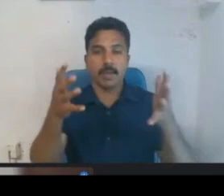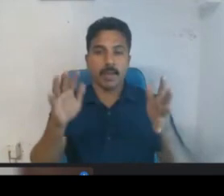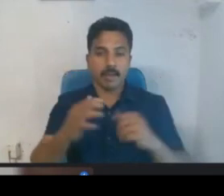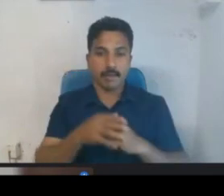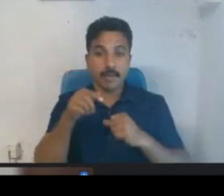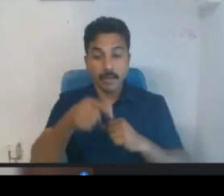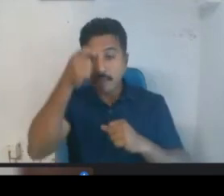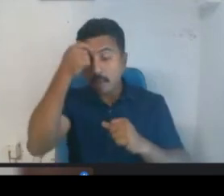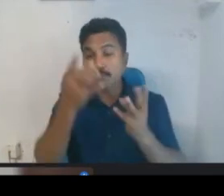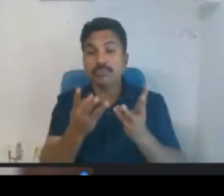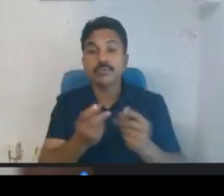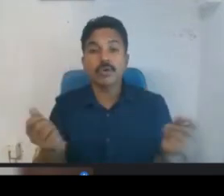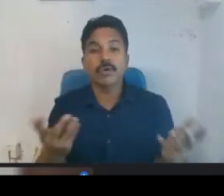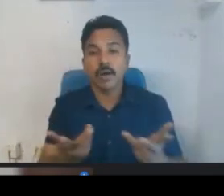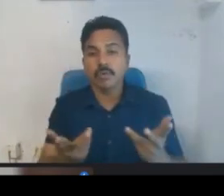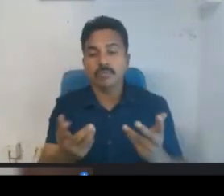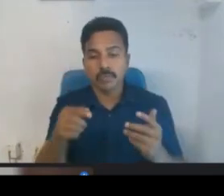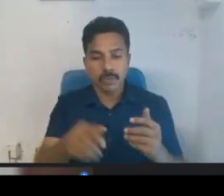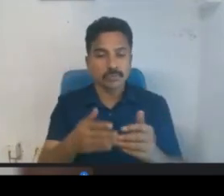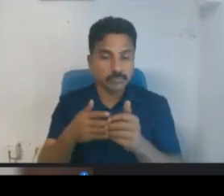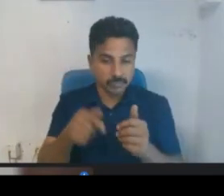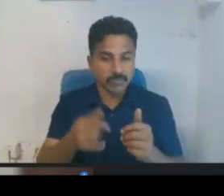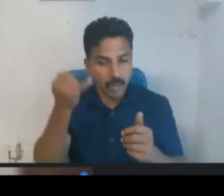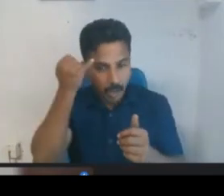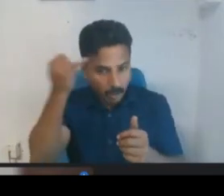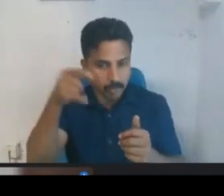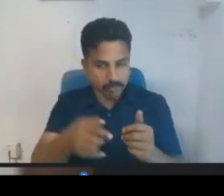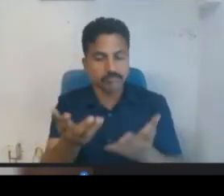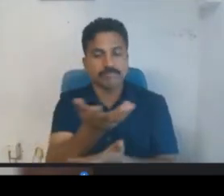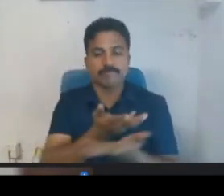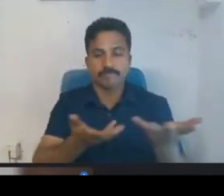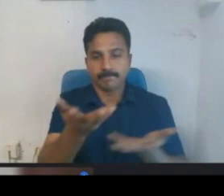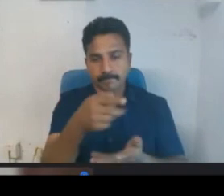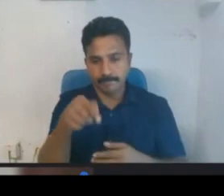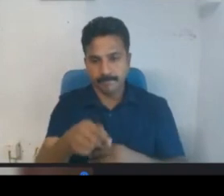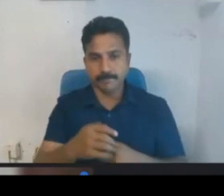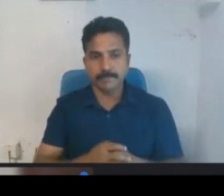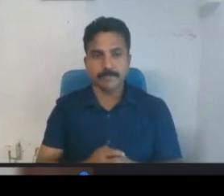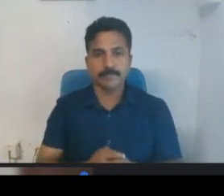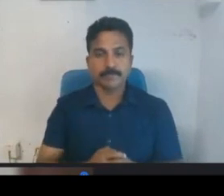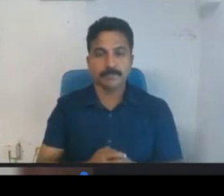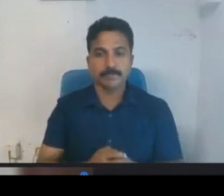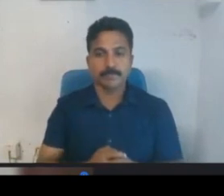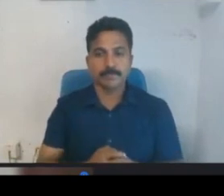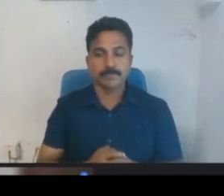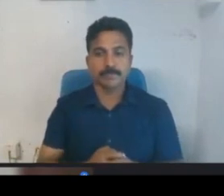എങ്ങനെ കുറയ്ക്കാനുള്ള നിർദ്ദേശങ്ങൾ നമുക്ക് സ്വീകരിക്കാം എന്നുമായിരിക്കും നമ്മൾ ഇനി ക്ലാസ്സിലൂടെ ഡിസ്കസ് ചെയ്യുന്നത്.